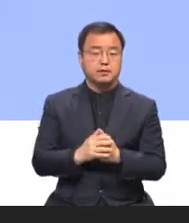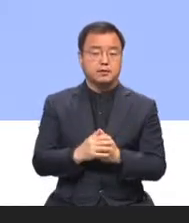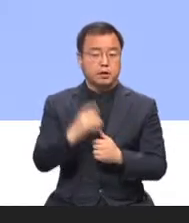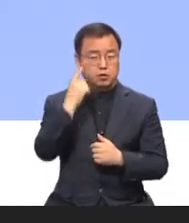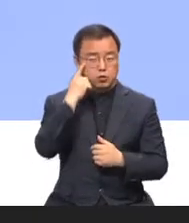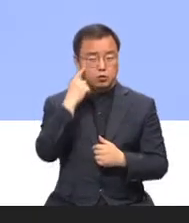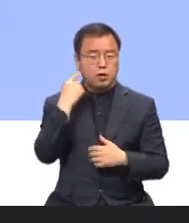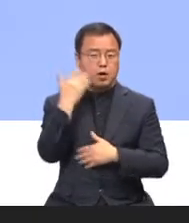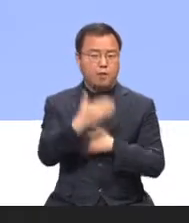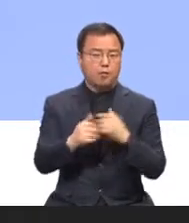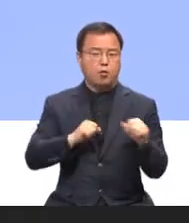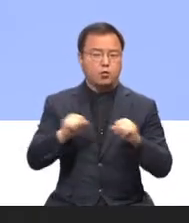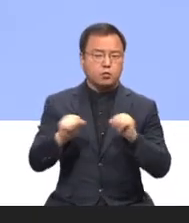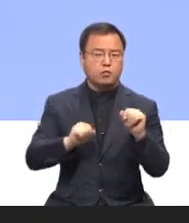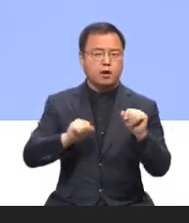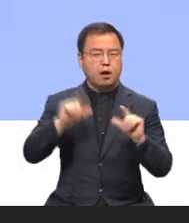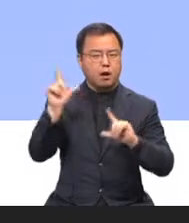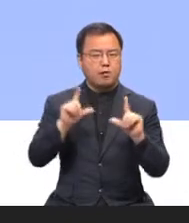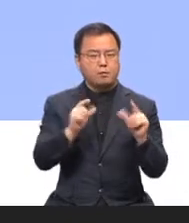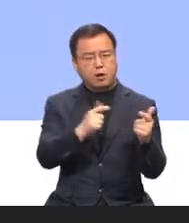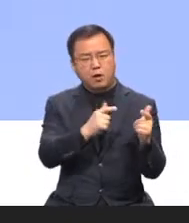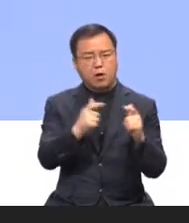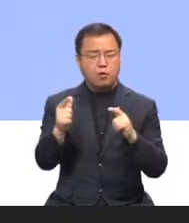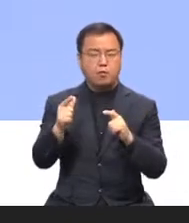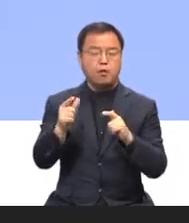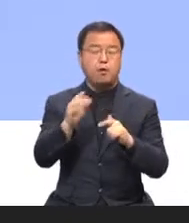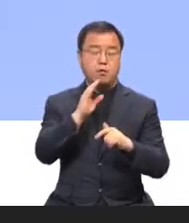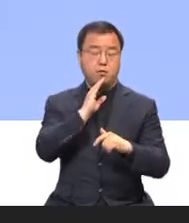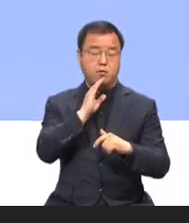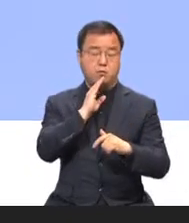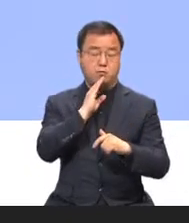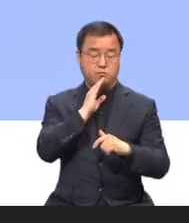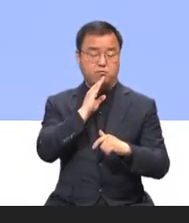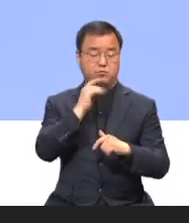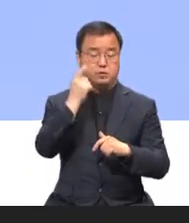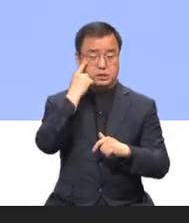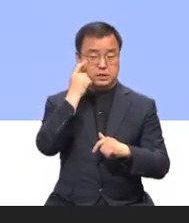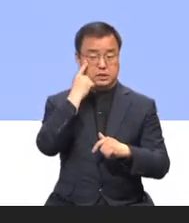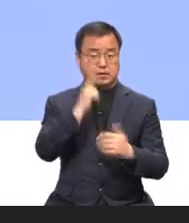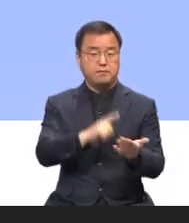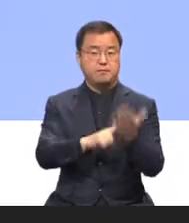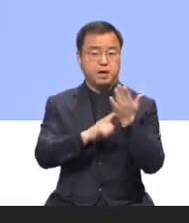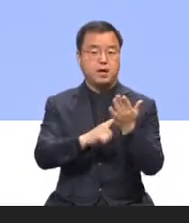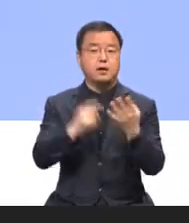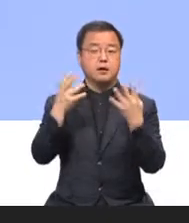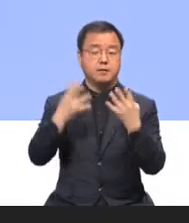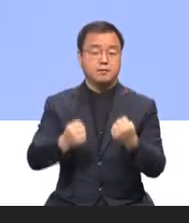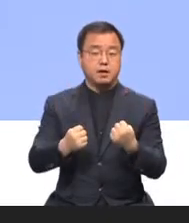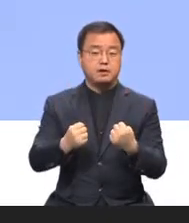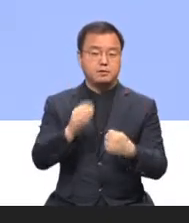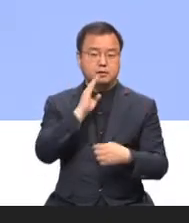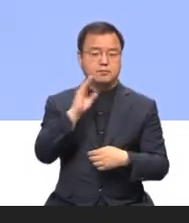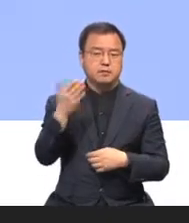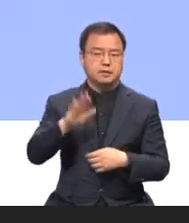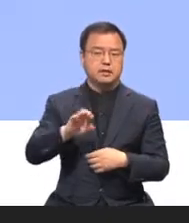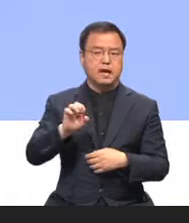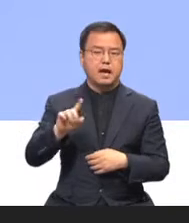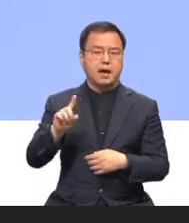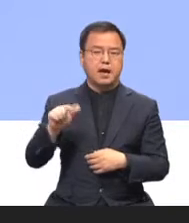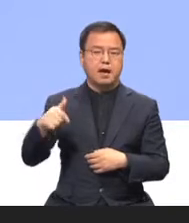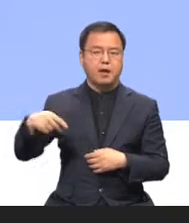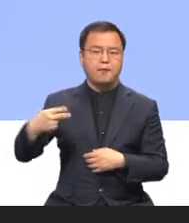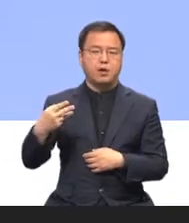몸짓 얻어 김 동작 하나가 상징적인 그런 공연 예술이 라서 시각적인 부분이 많이 강조되어 있는 반면에 한 소리는